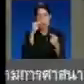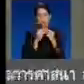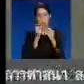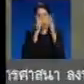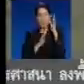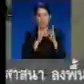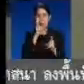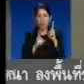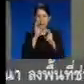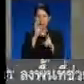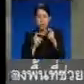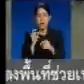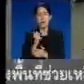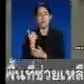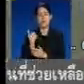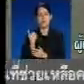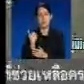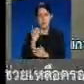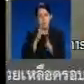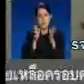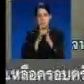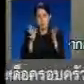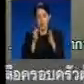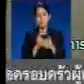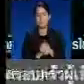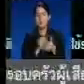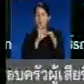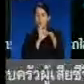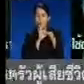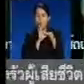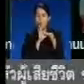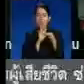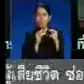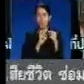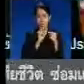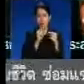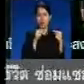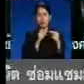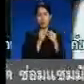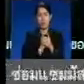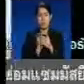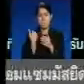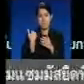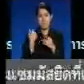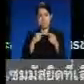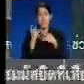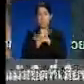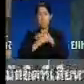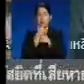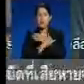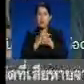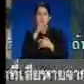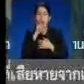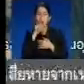ล้านคนภายใน2ปีนี้และยังแสดงความวิตกถึงสถานการณ์ในประเทศเนื่องจากที่ผ่านมานิวซีแลนด์เป็นประเทศแรกของโล